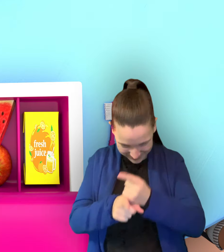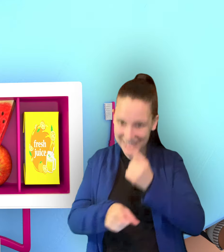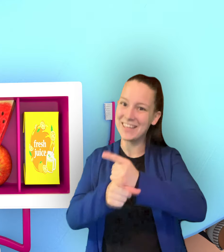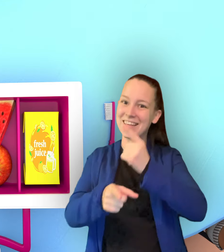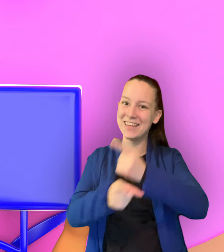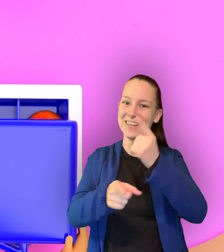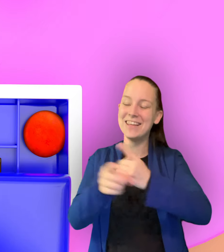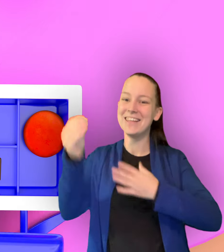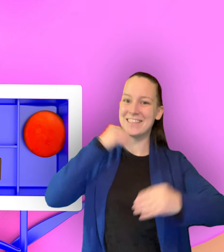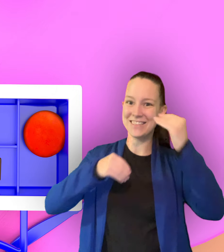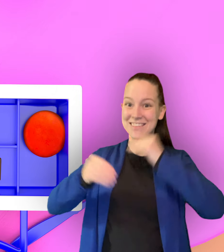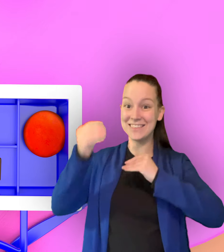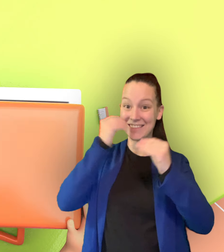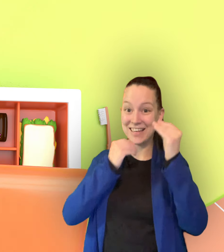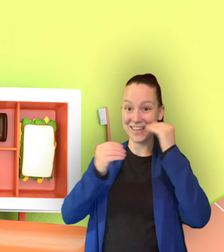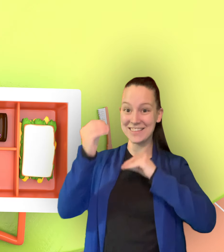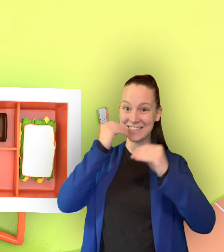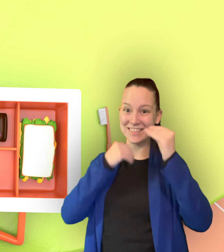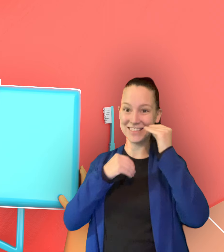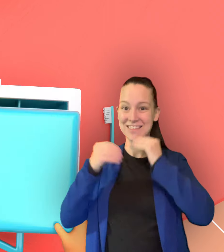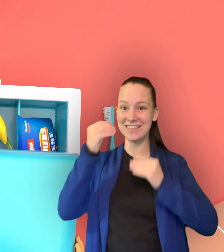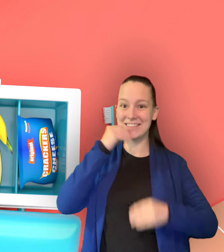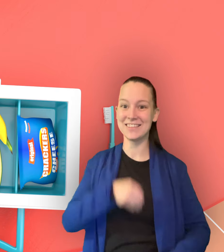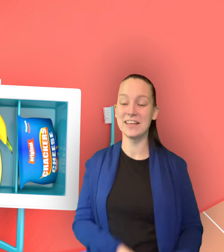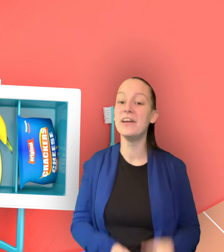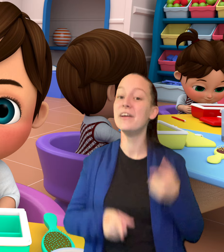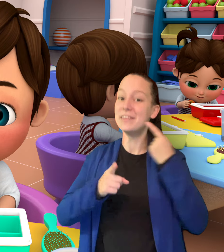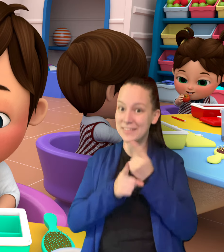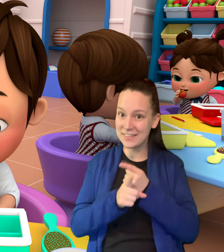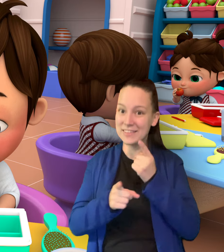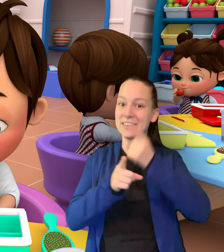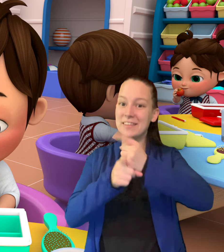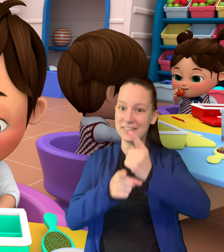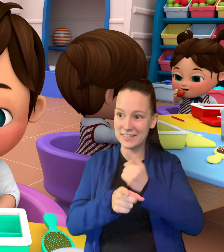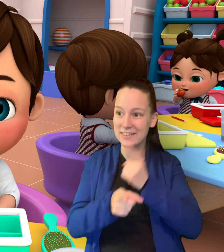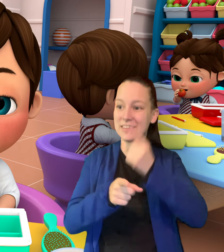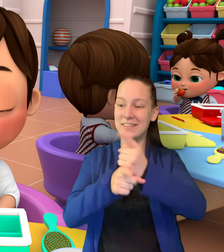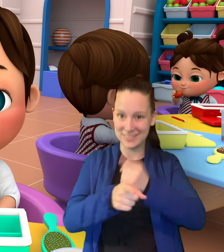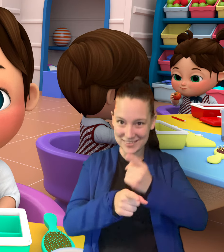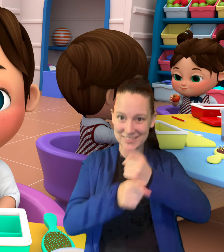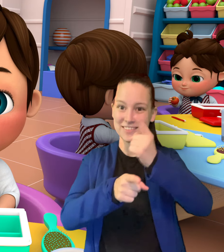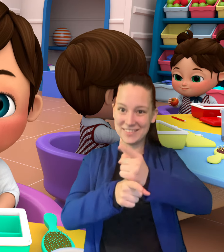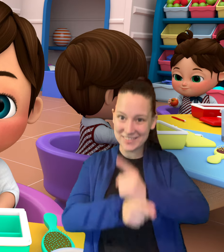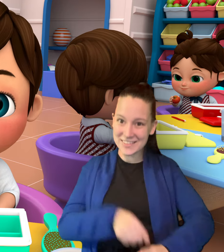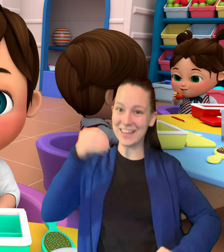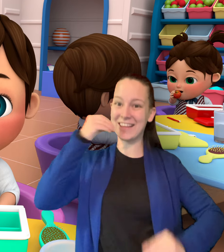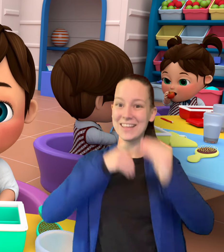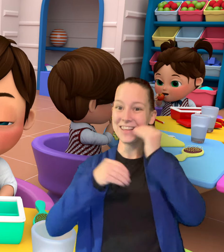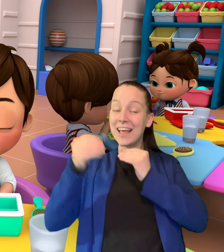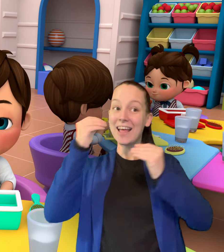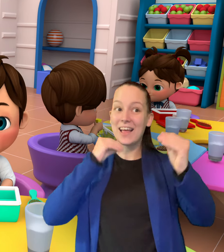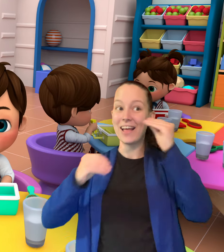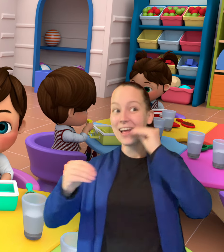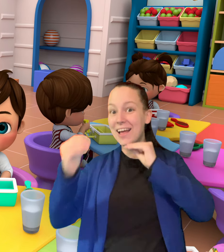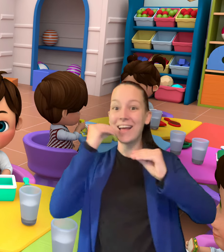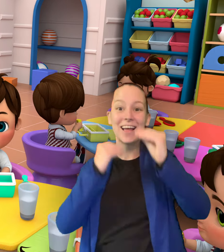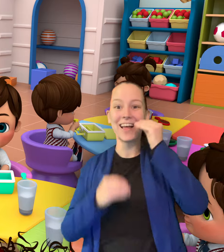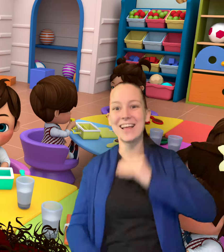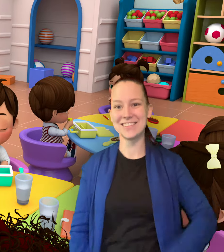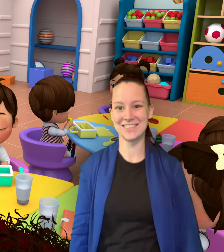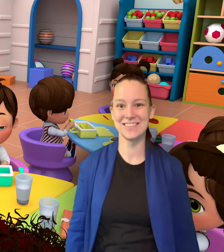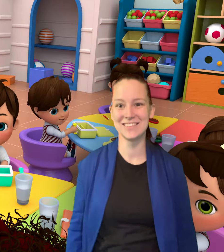食べて毎日ねちゃんとちゃんと食べて毎日